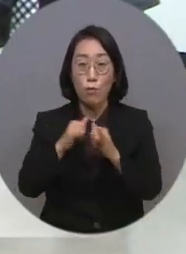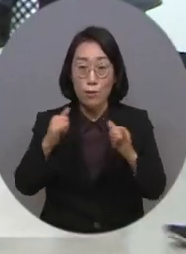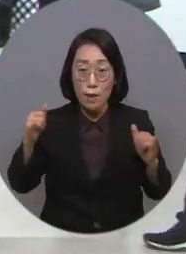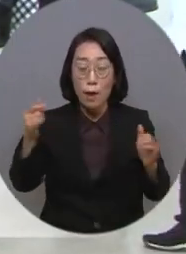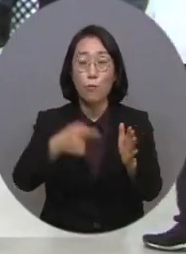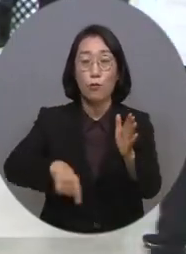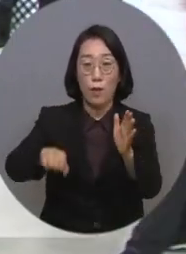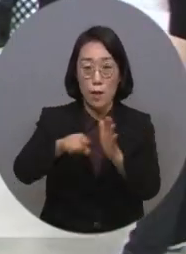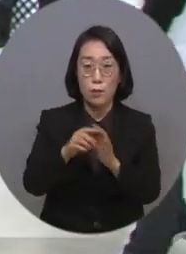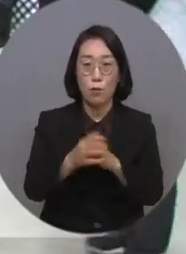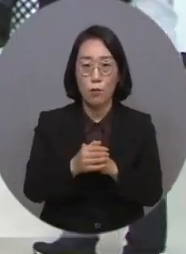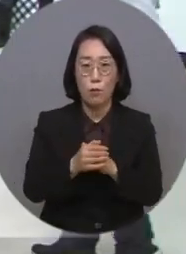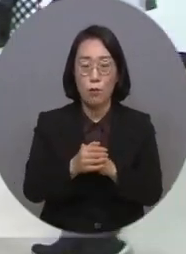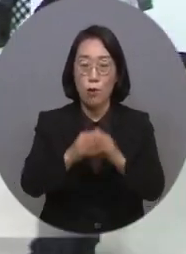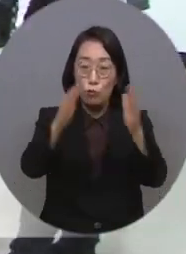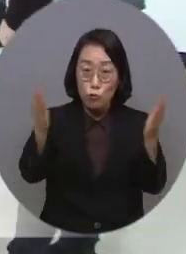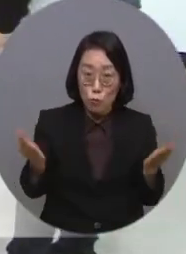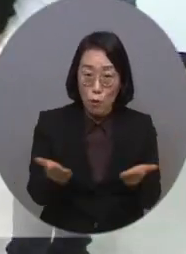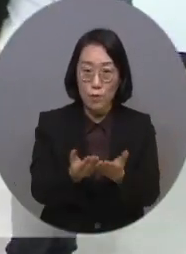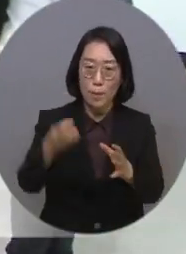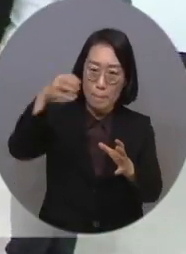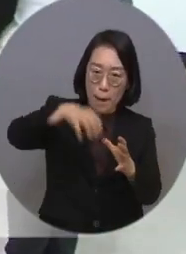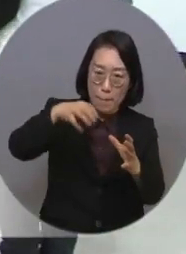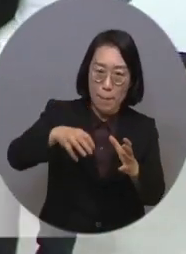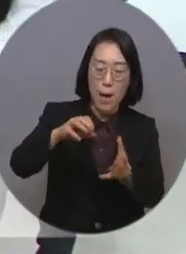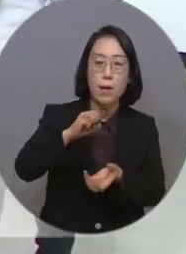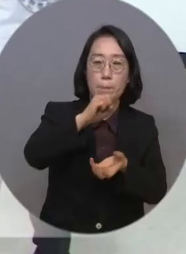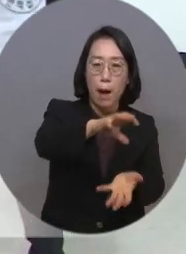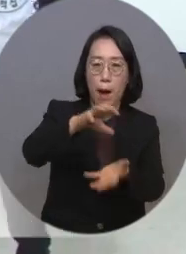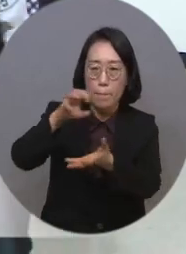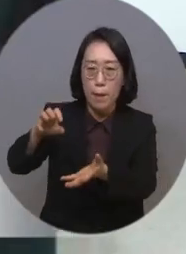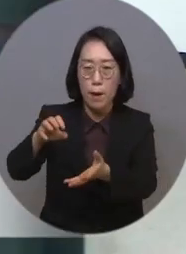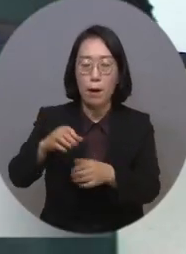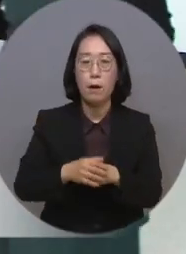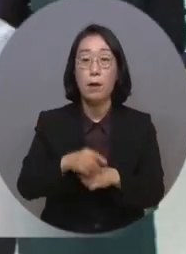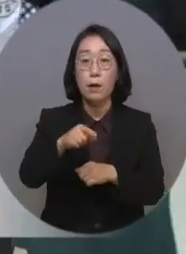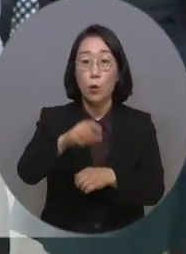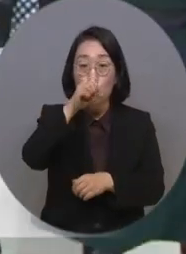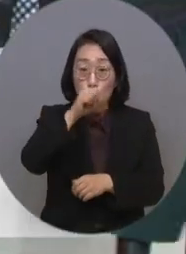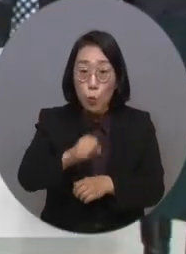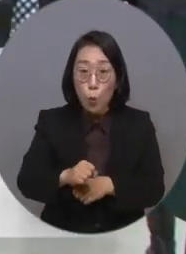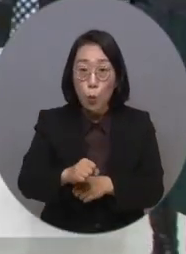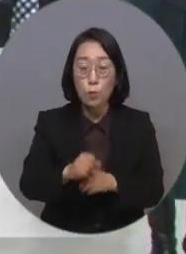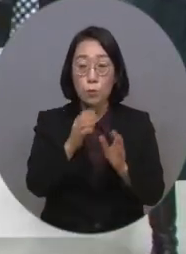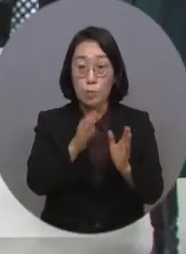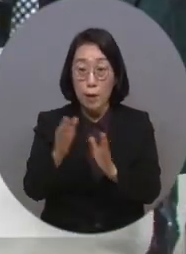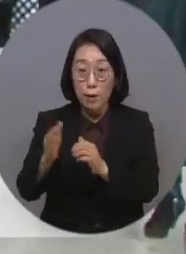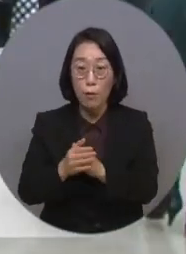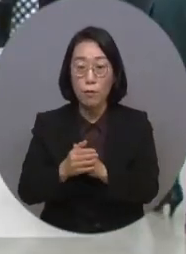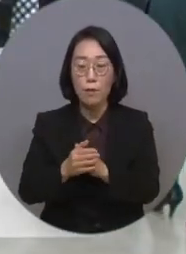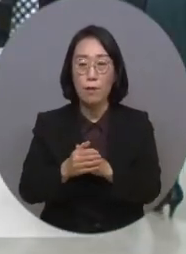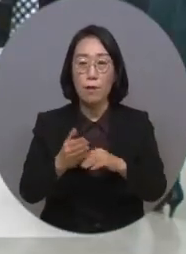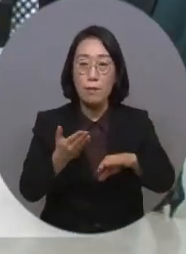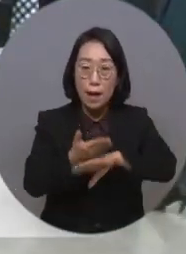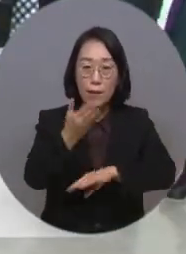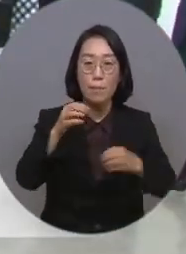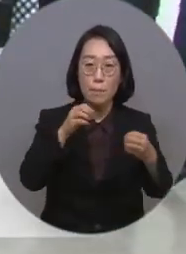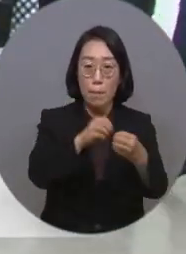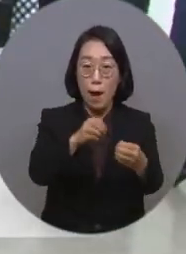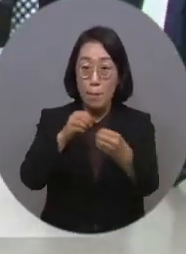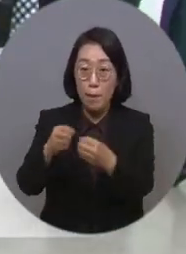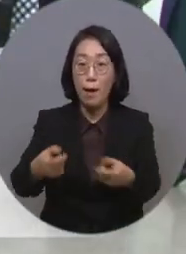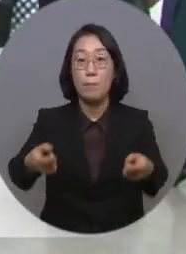저희가 주머니를 제작해서 전달할 예정인데요. 이런 좋은 행사들이 저희를 시작으로 해서 많은 분들이 동참을